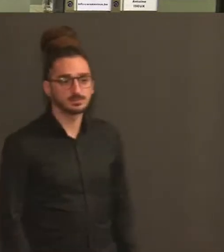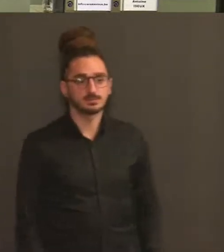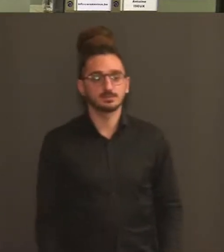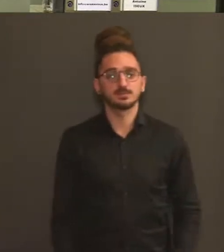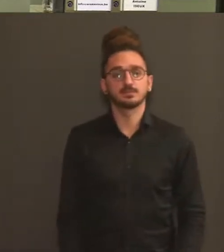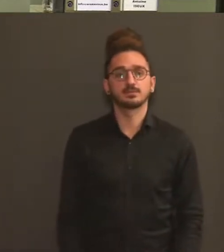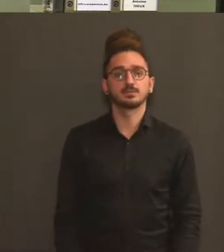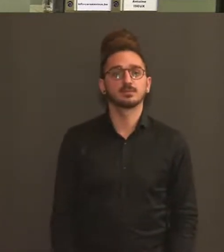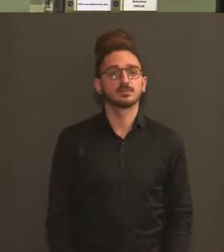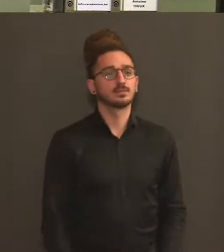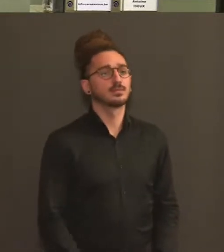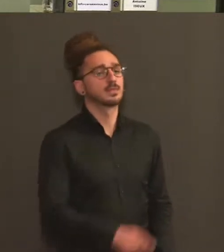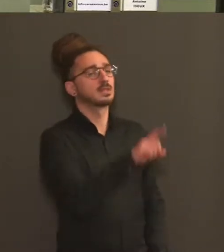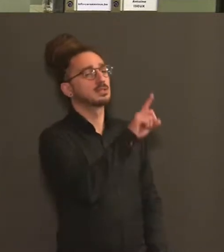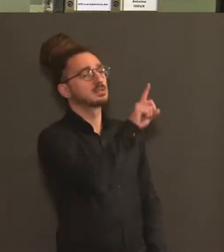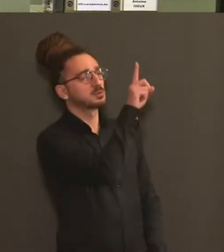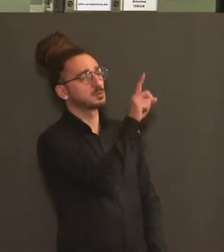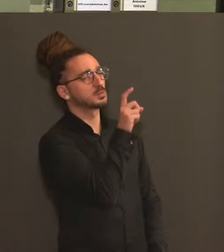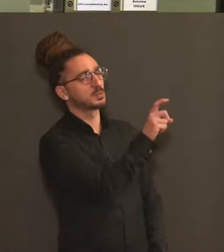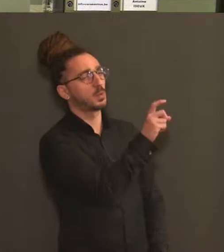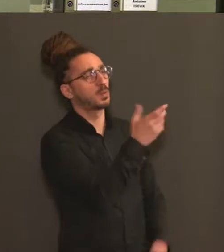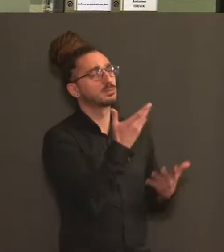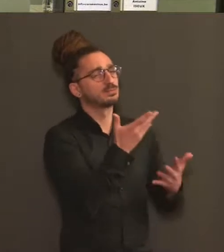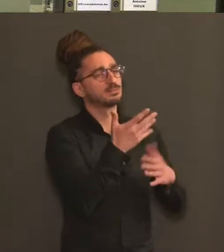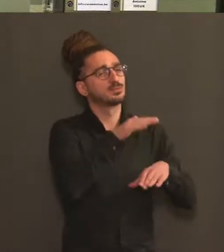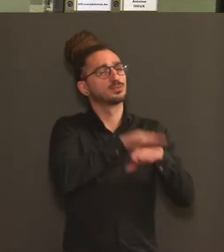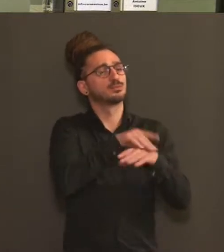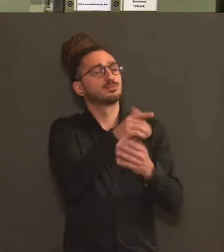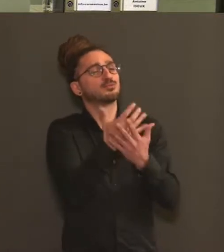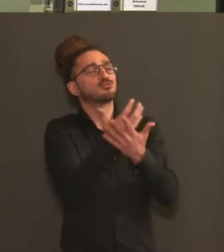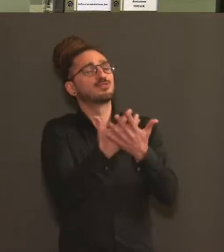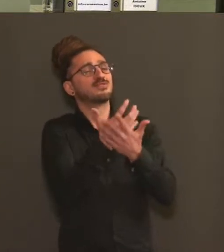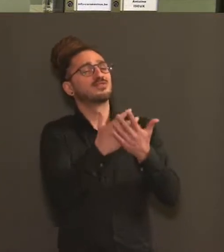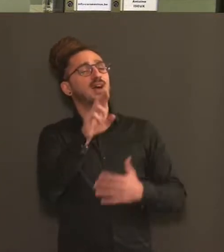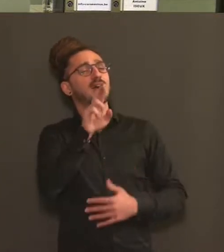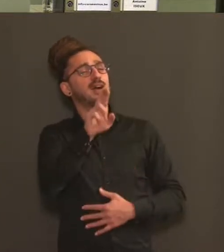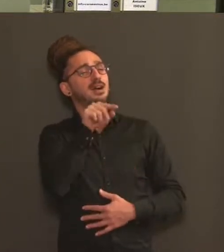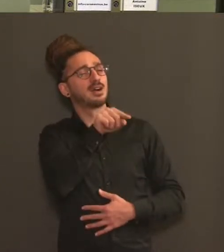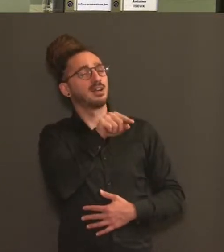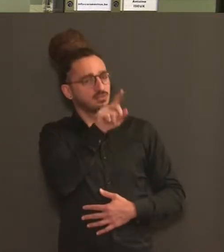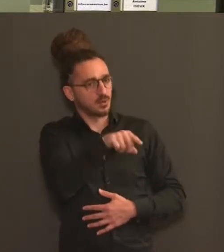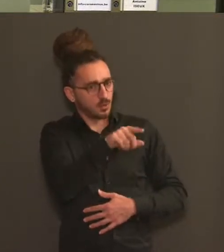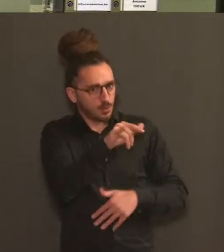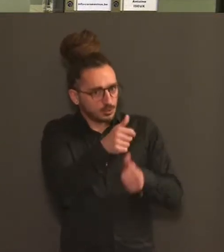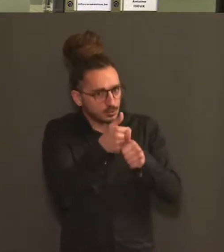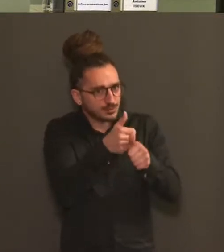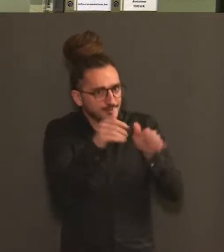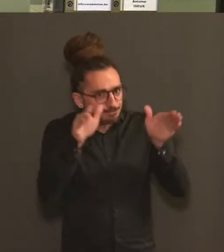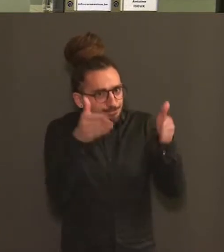Quel taux de reproduction faut-il suivre? Pourquoi celui des hospitalisations est-il privilégié?